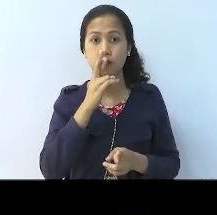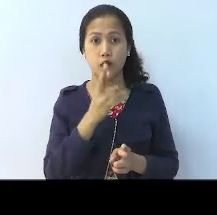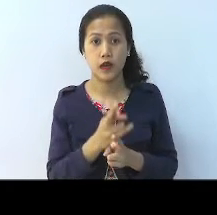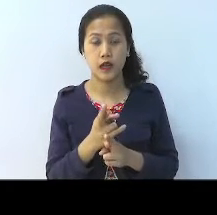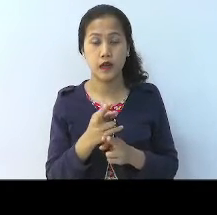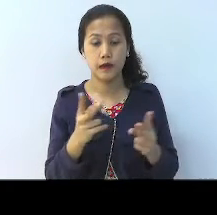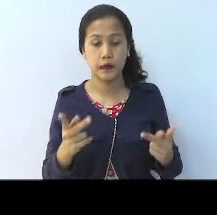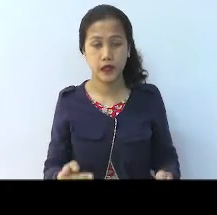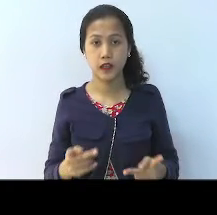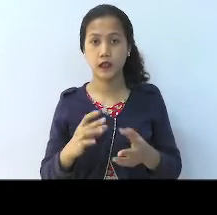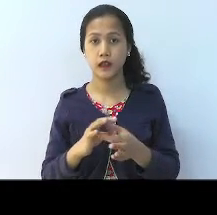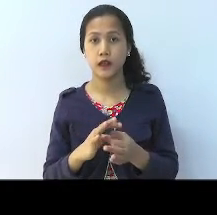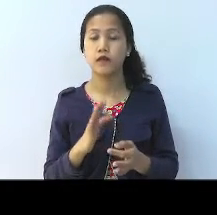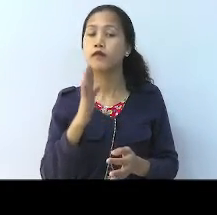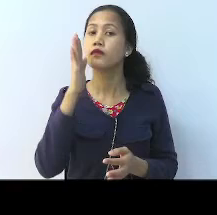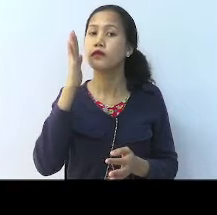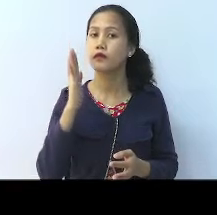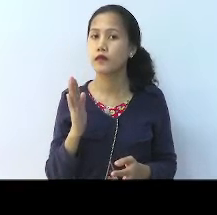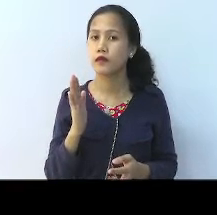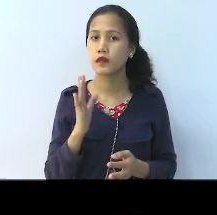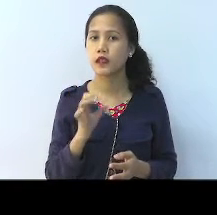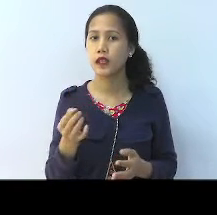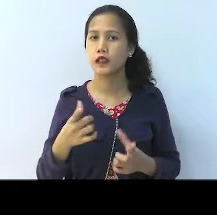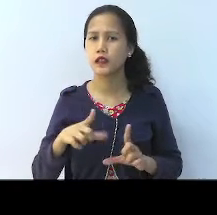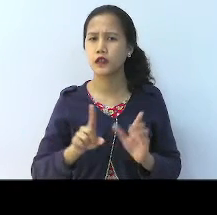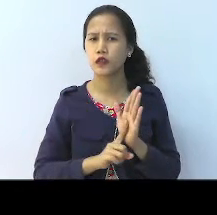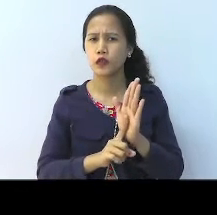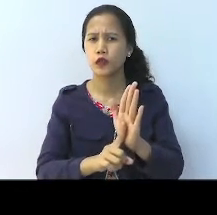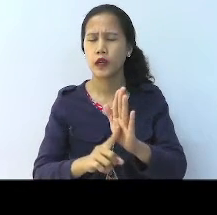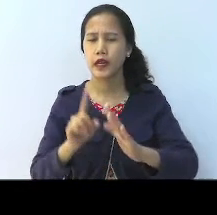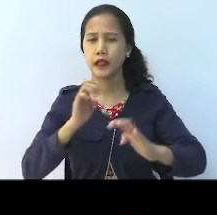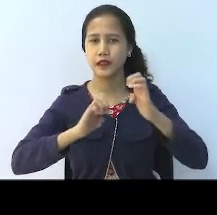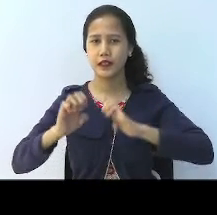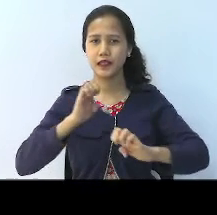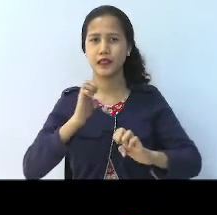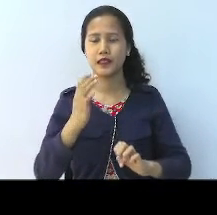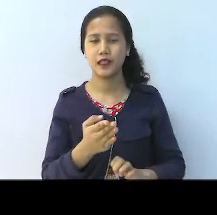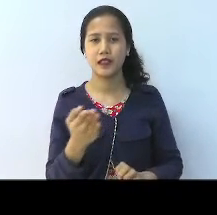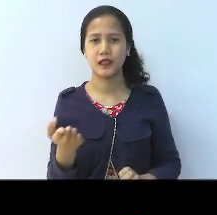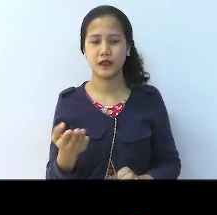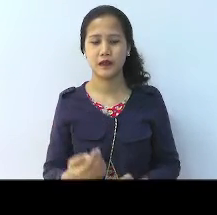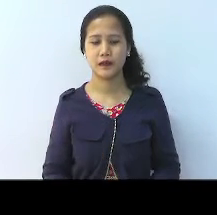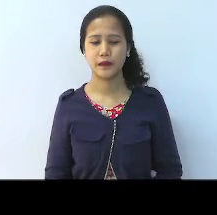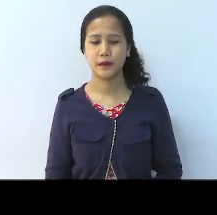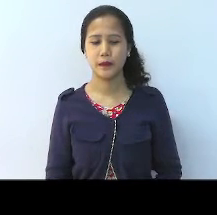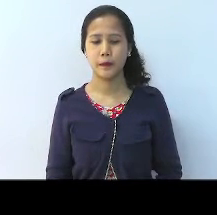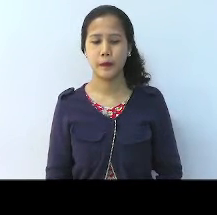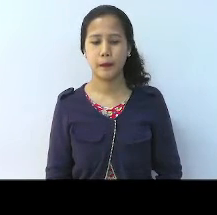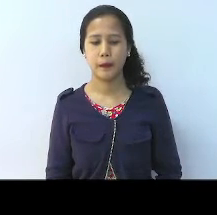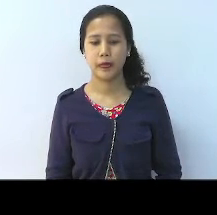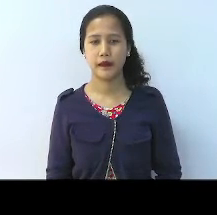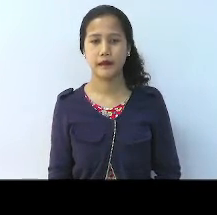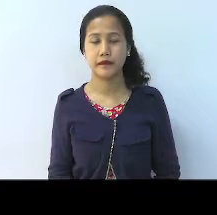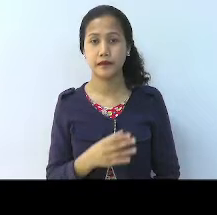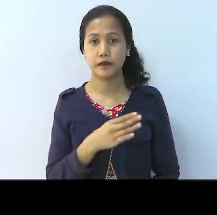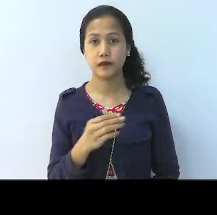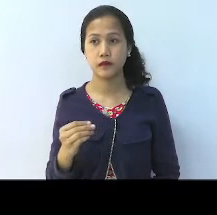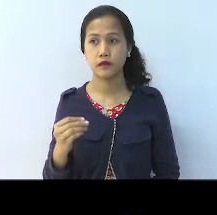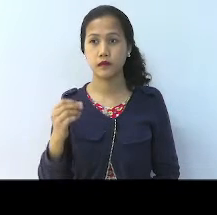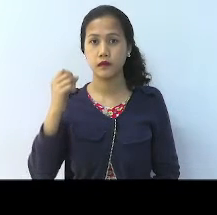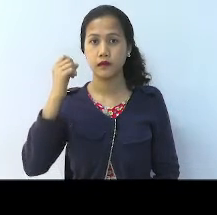din po namin na kumain ng mga pagkain na malalambot at madaling nguyain. Proper